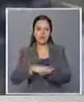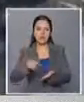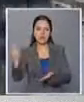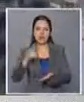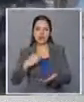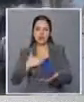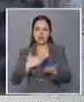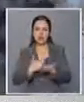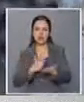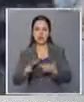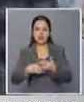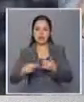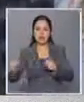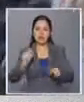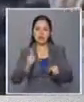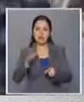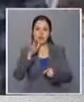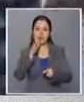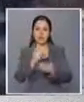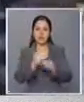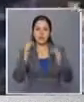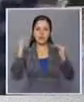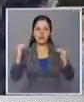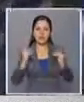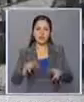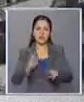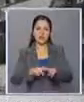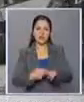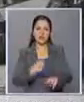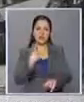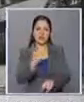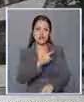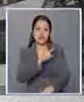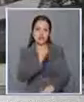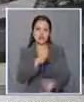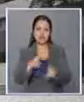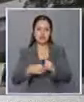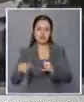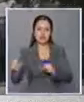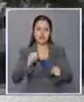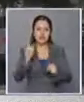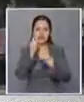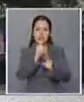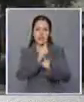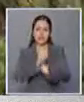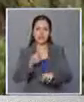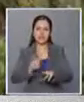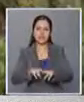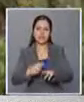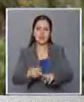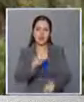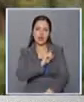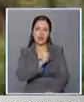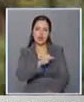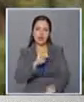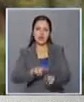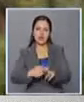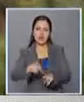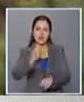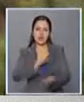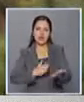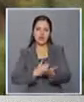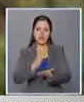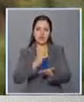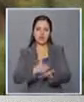отметил, что активность земной коры в настоящий момент очень низкая, и, следовательно, ожидать сильных землетрясений не стоит. Кроме того, силы МЧС находятся в